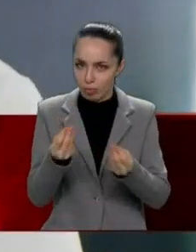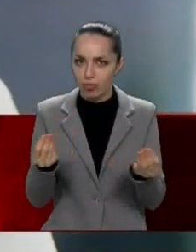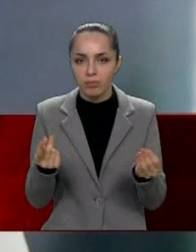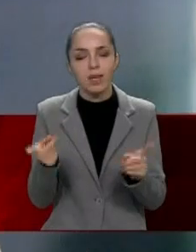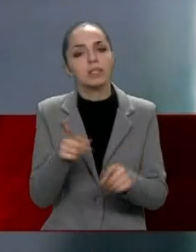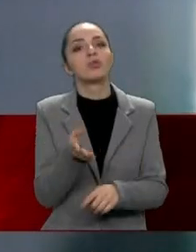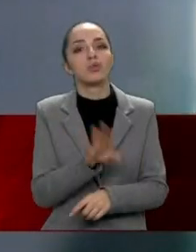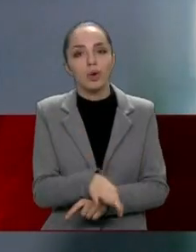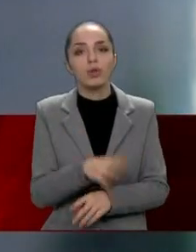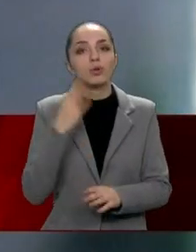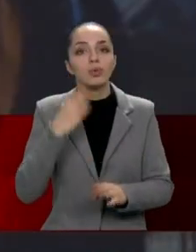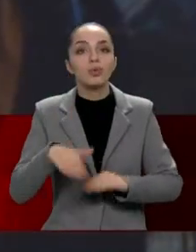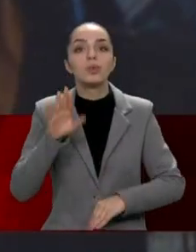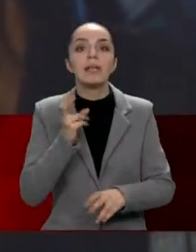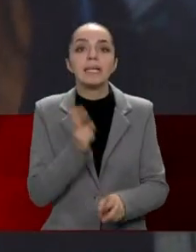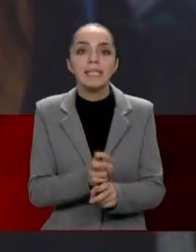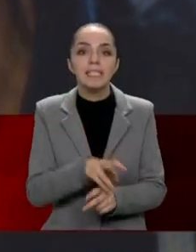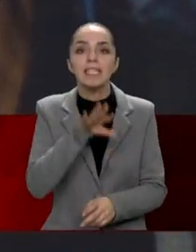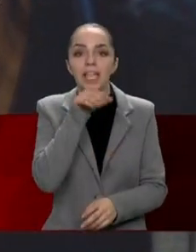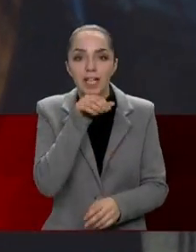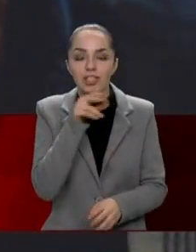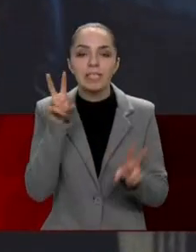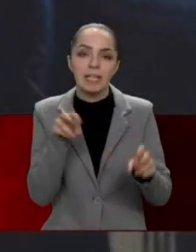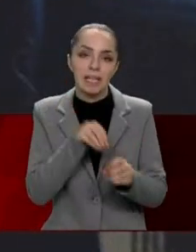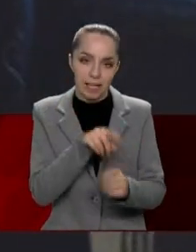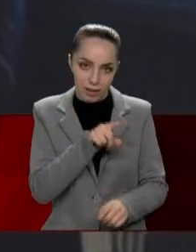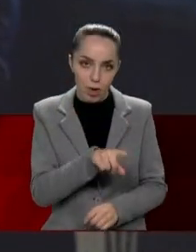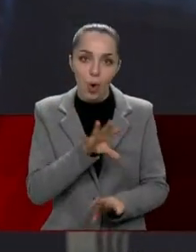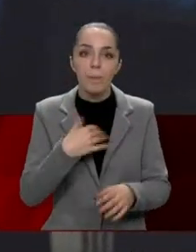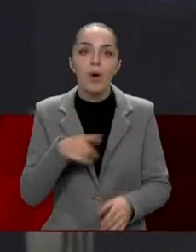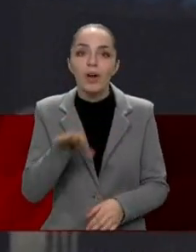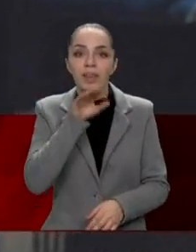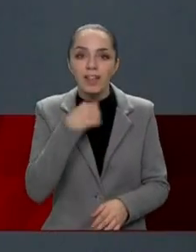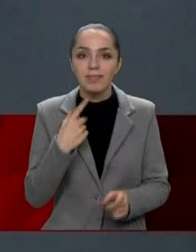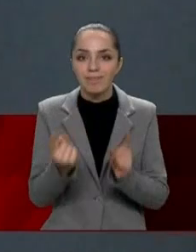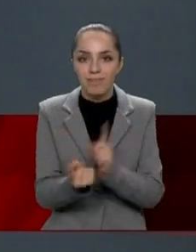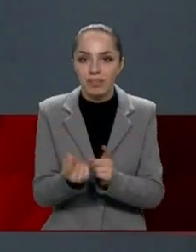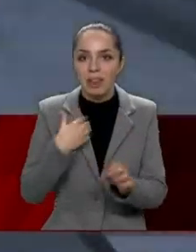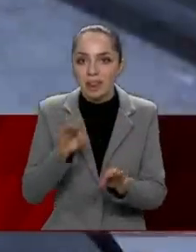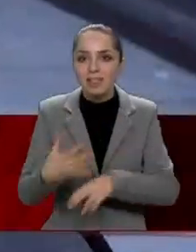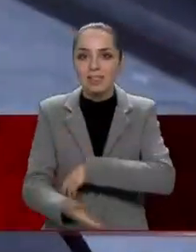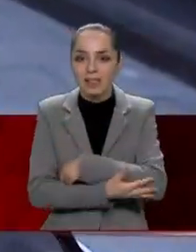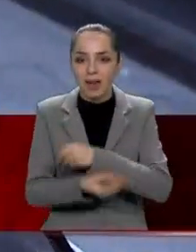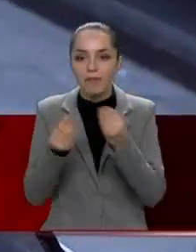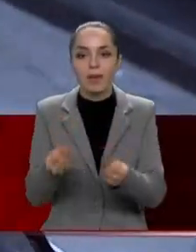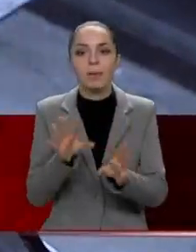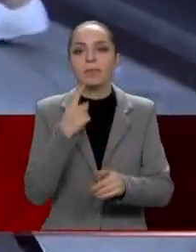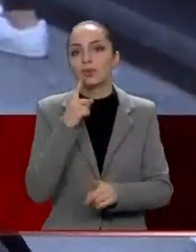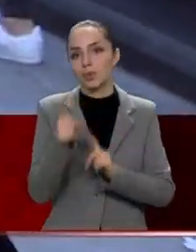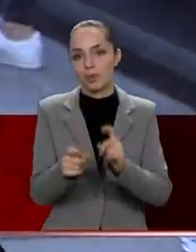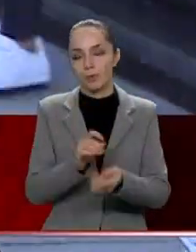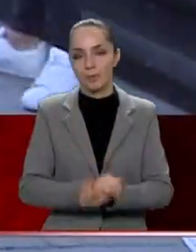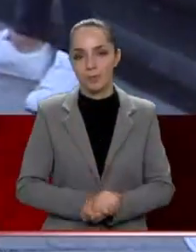Ve sonra yüksek risk grubundaki yaşlılarla ilgili onları nasıl telkin edebiliriz sorusu geldi. Yaş icabı